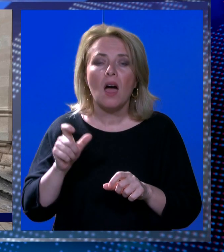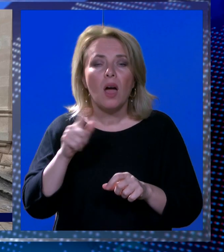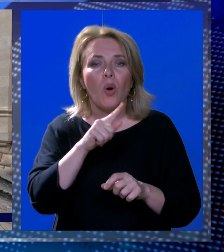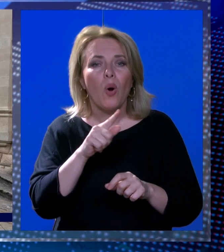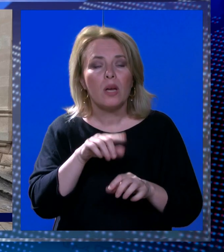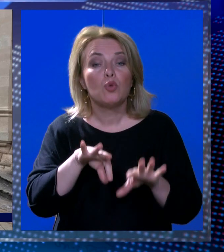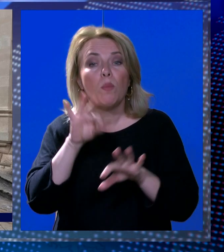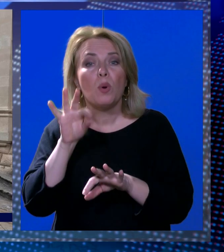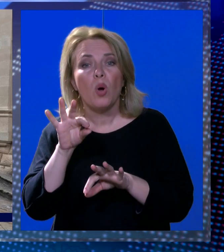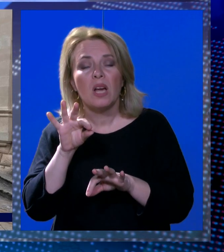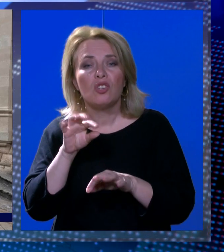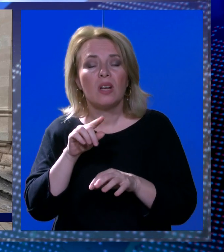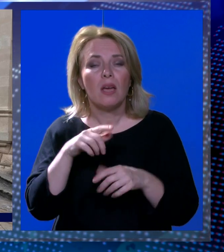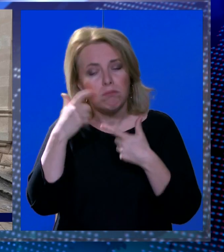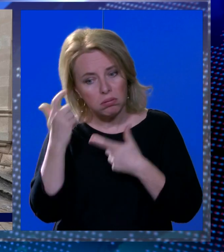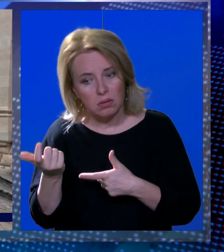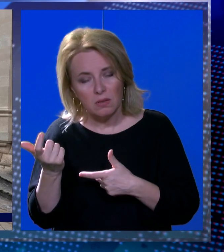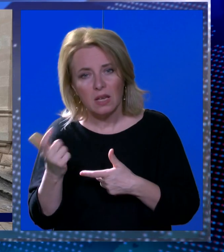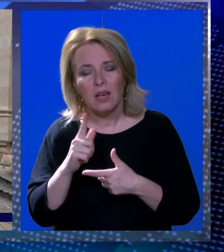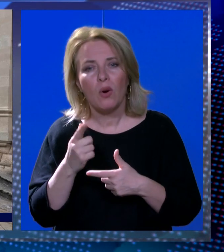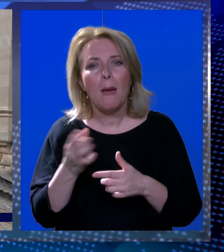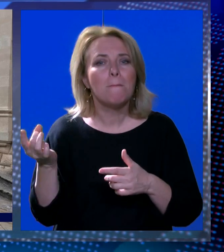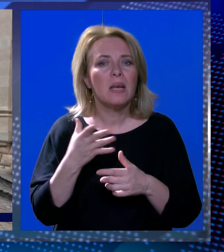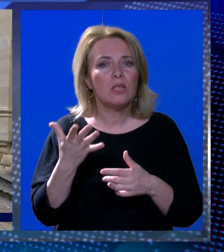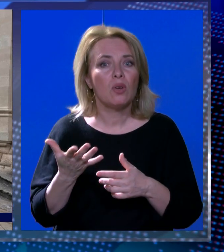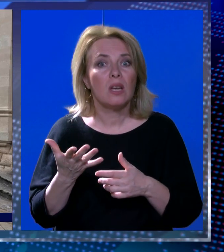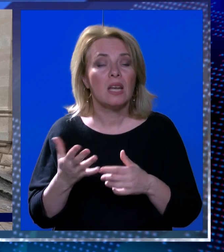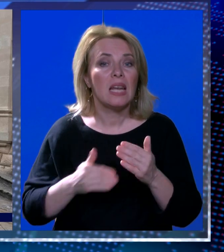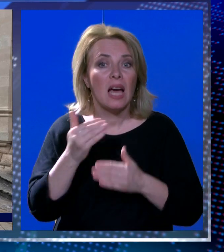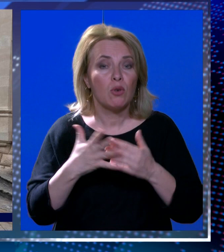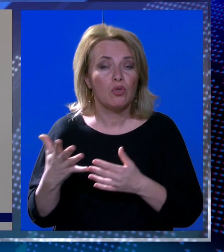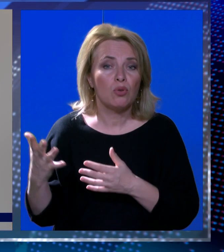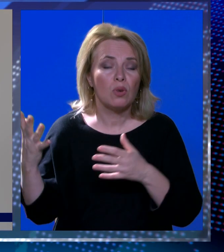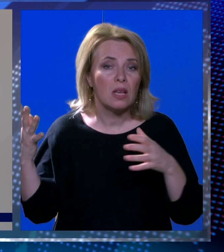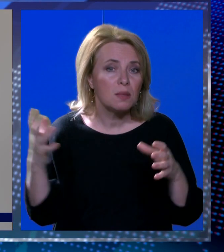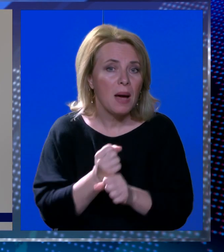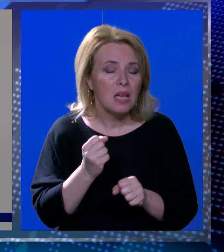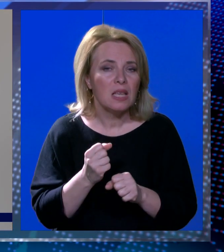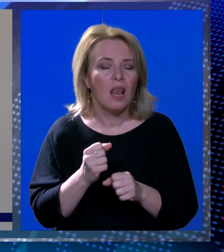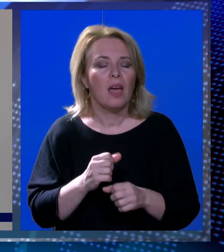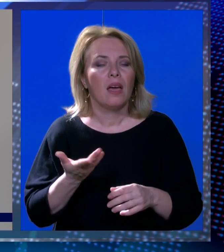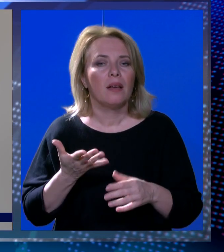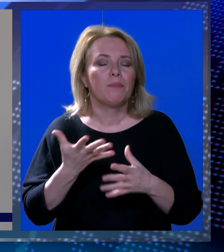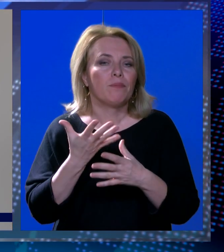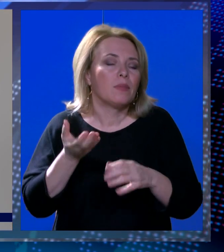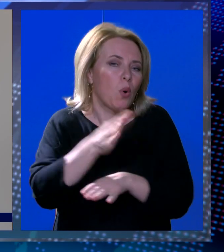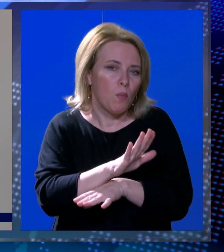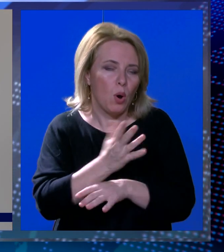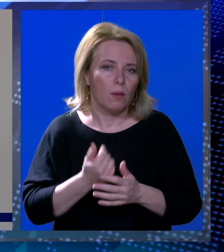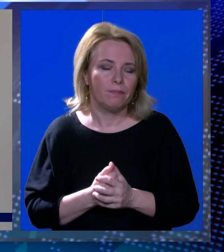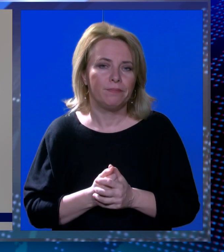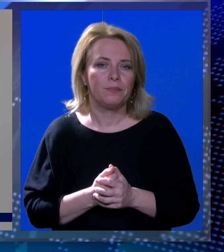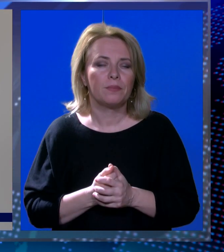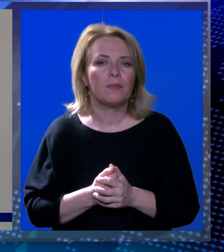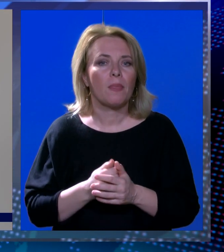stanju i koji je, nažalost, preminuo ubrzo nakon što je iznesen iz stana. Za konačan uzrok smrti čekaju se nalazi